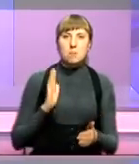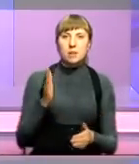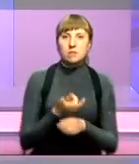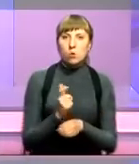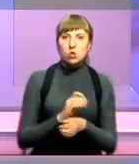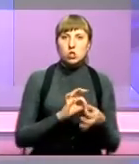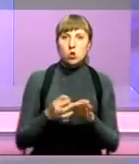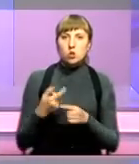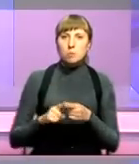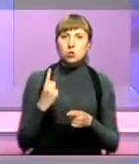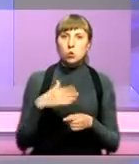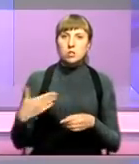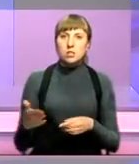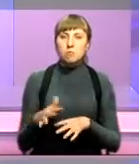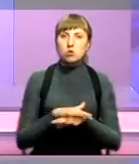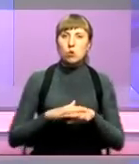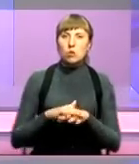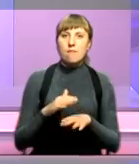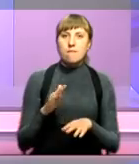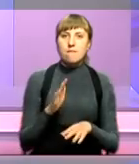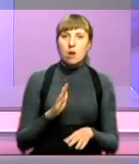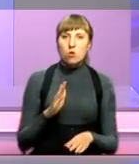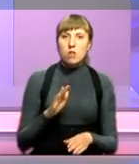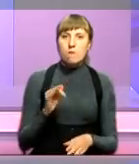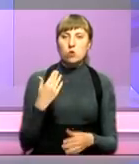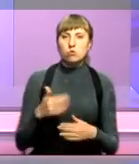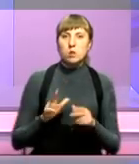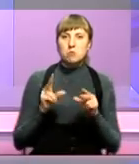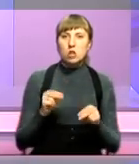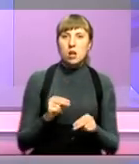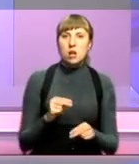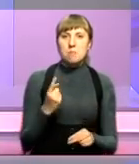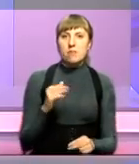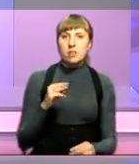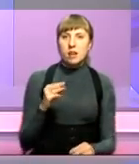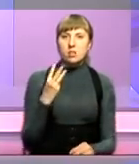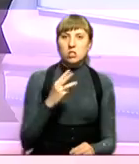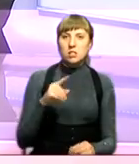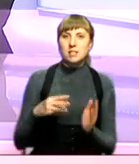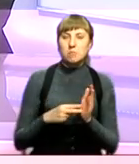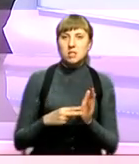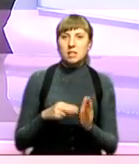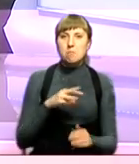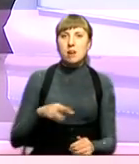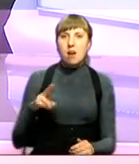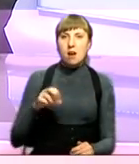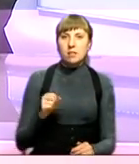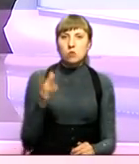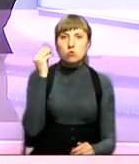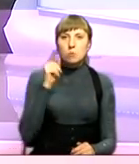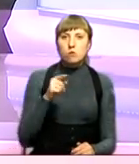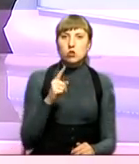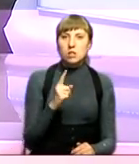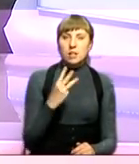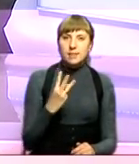сложно, потому что, с одной стороны, Международный валютный фонд вроде обещает уже первый транш 3,7 миллиарда, но с учетом того, что уже 3,5